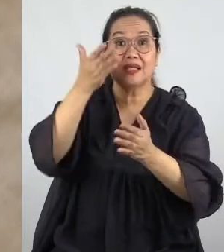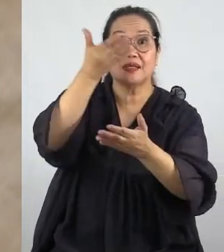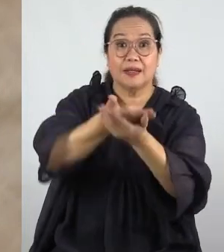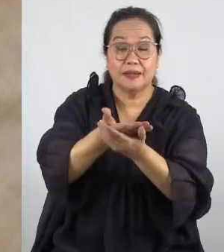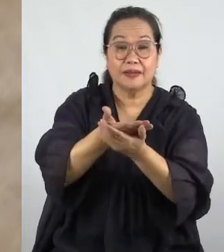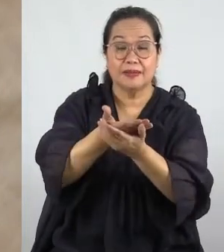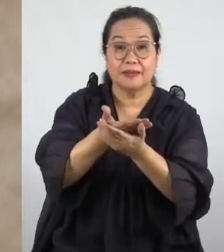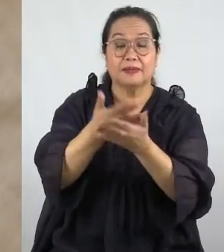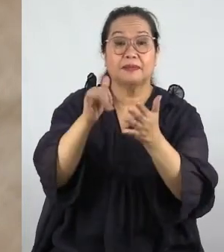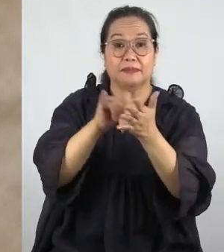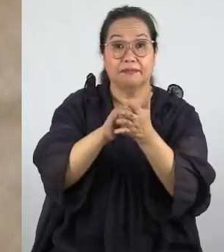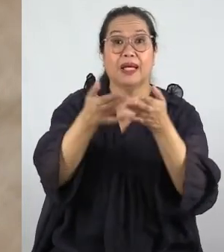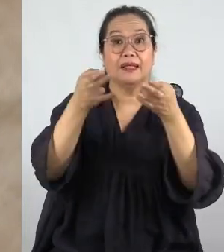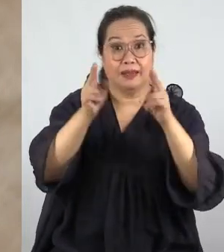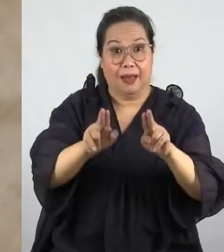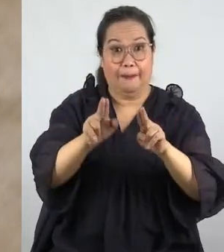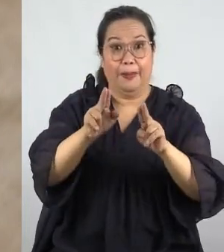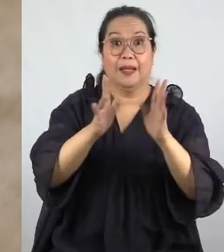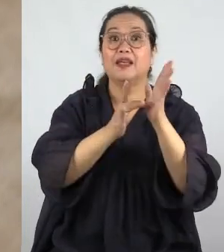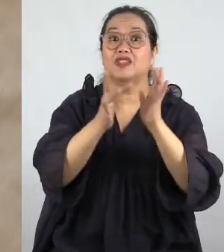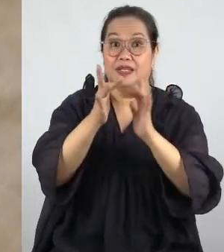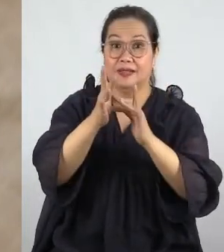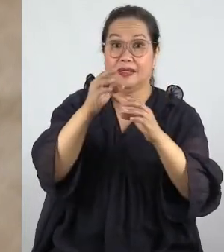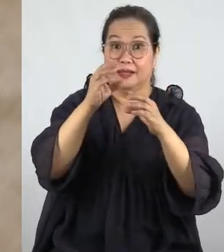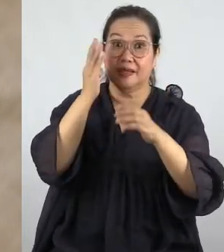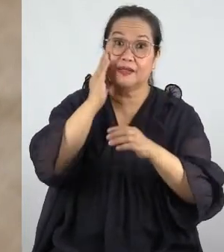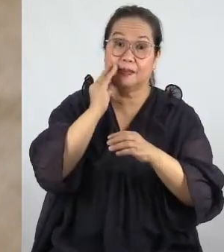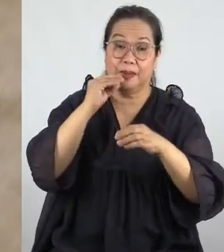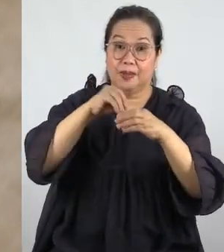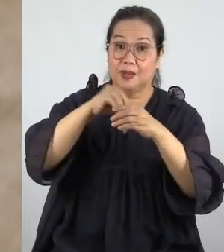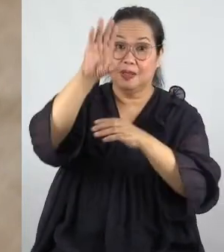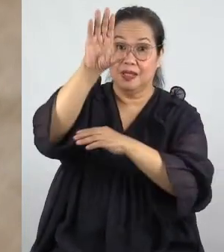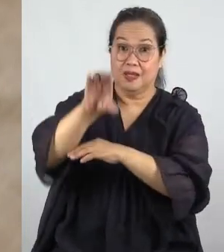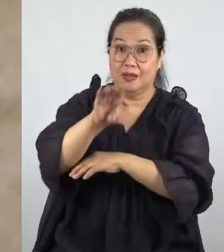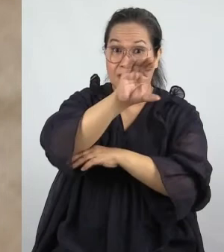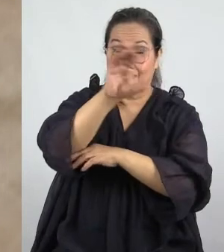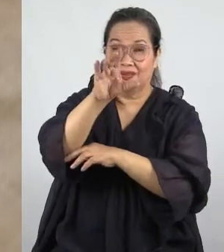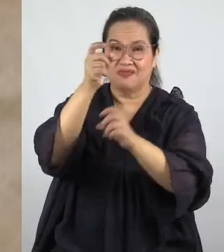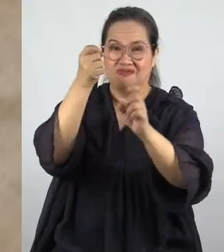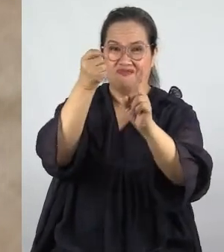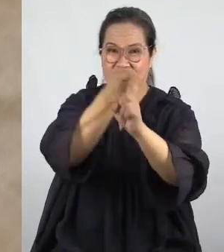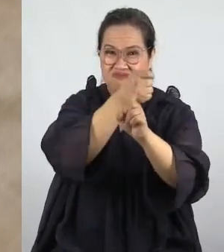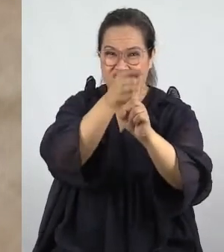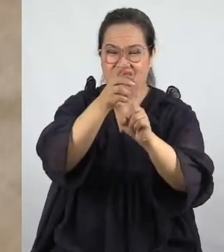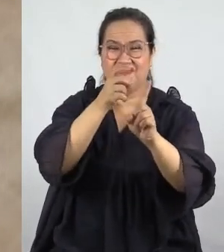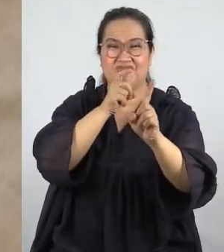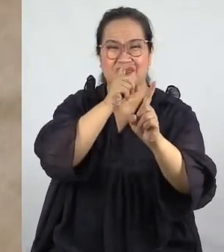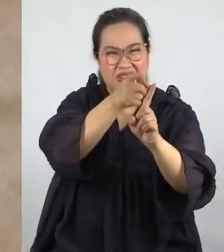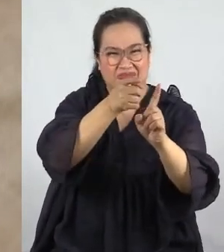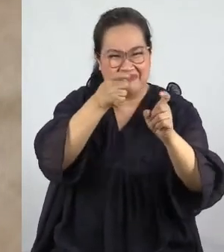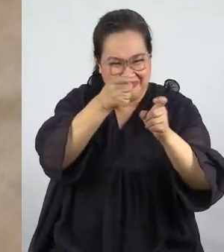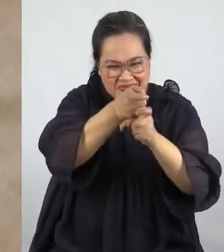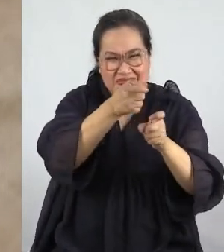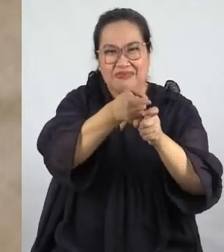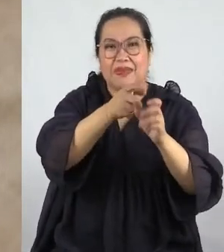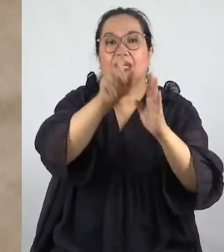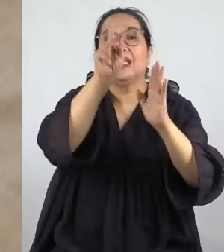Pero yan po ang kanyang naging karanasan sa krus. Siya ay nilait, siya ay minura, siya ay